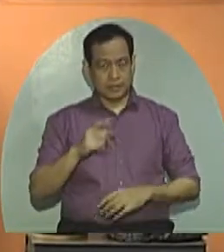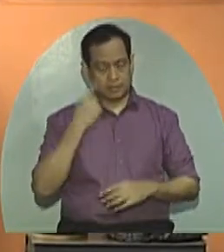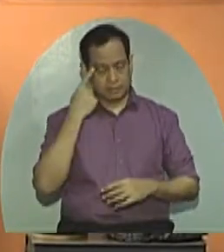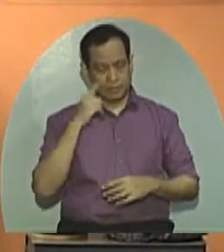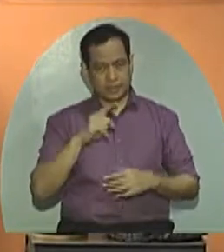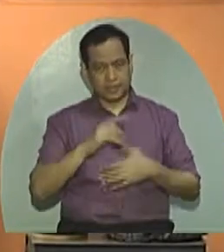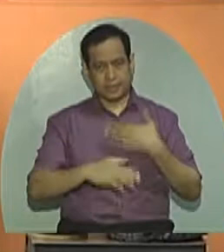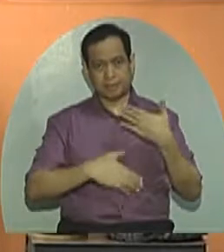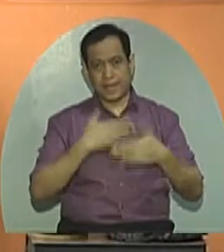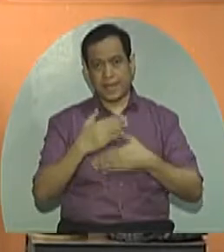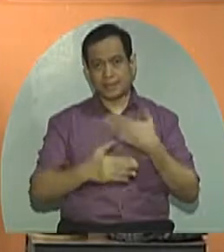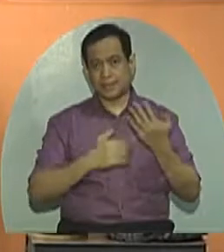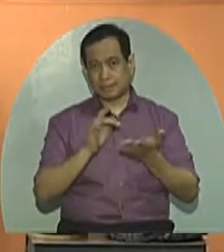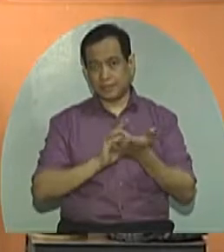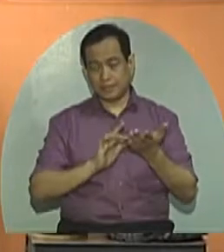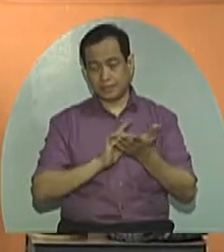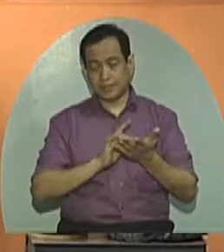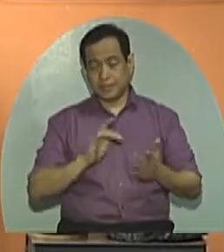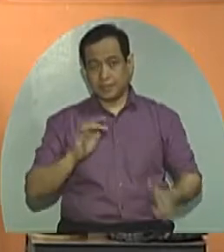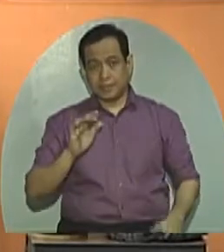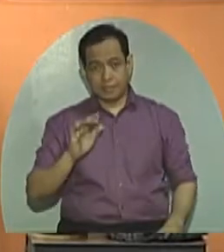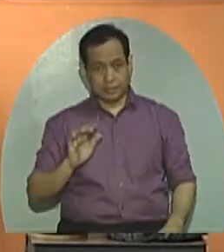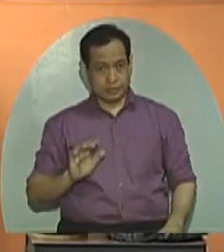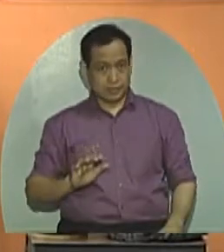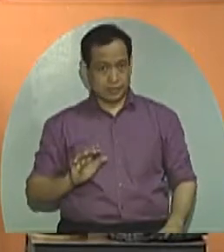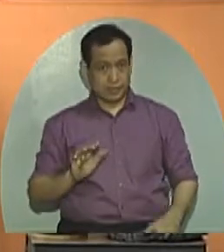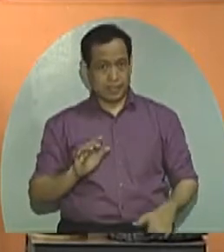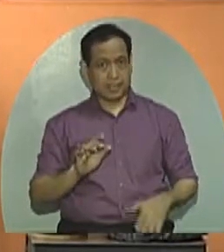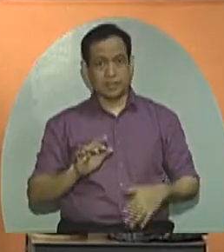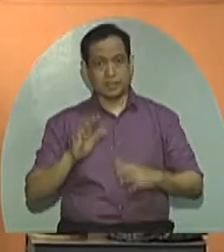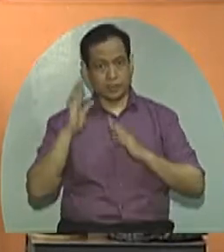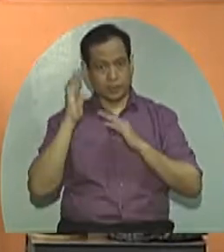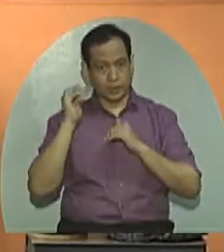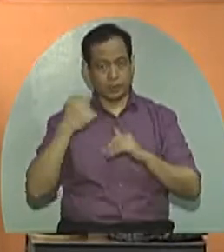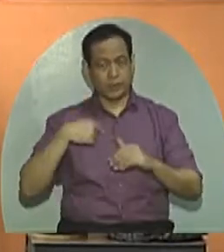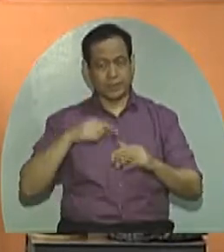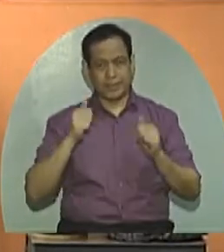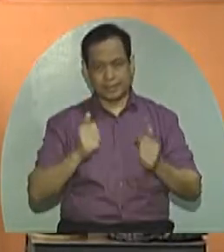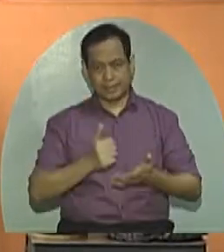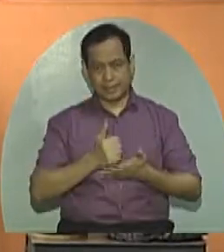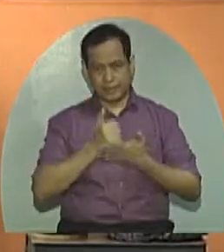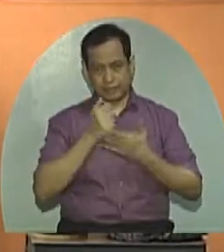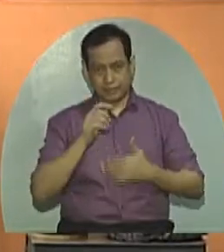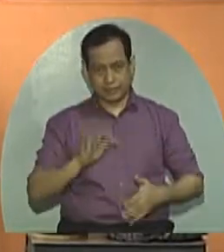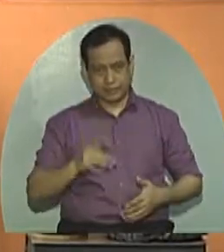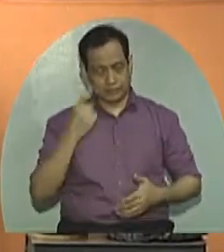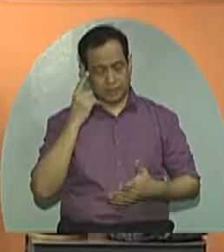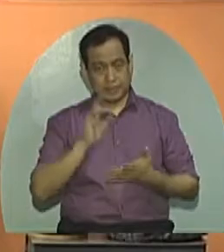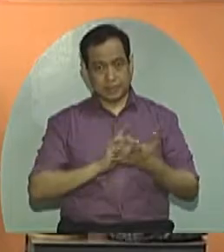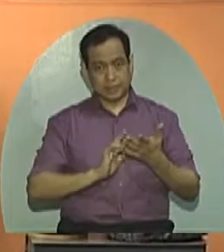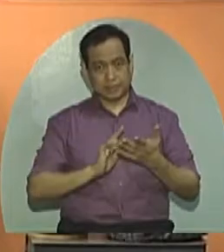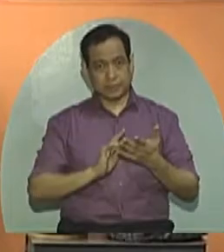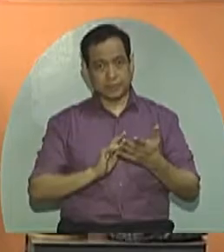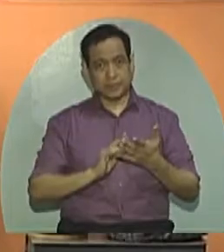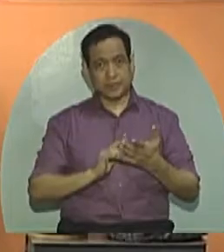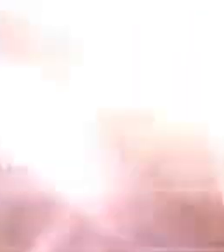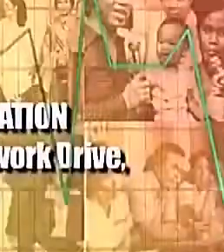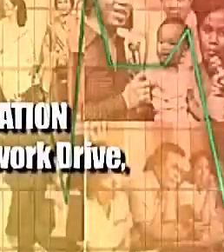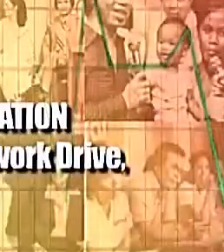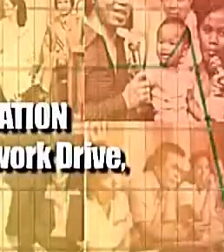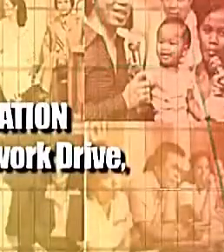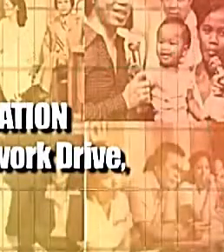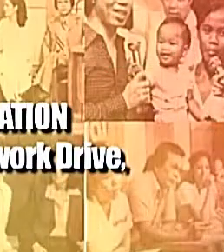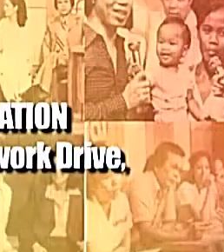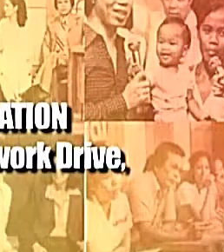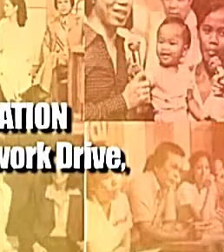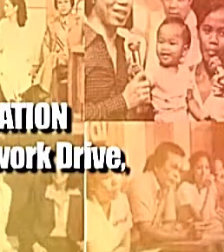ang kinakailangang gamutan at proseso nito. Sana ay matulungan natin siya sa kanyang pagpapagamot.